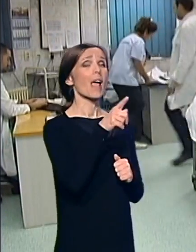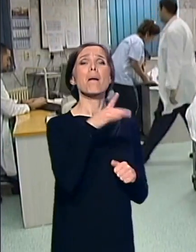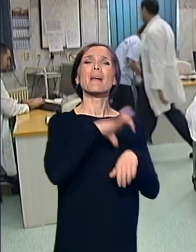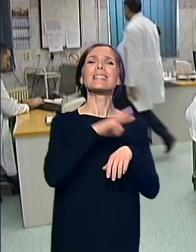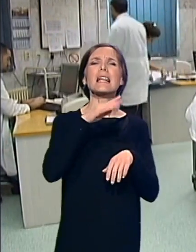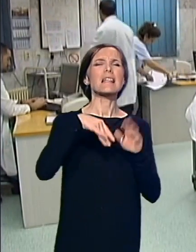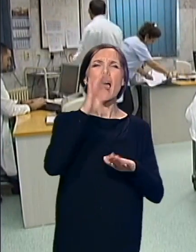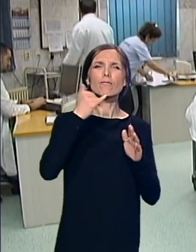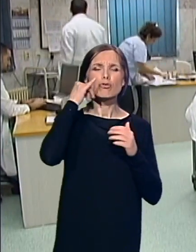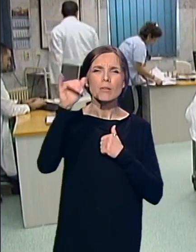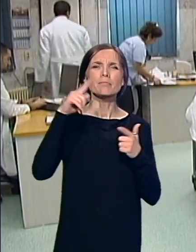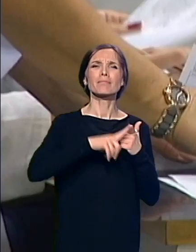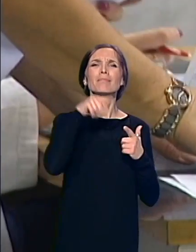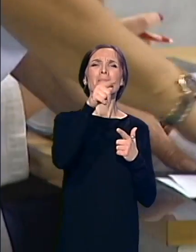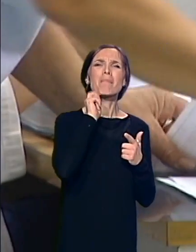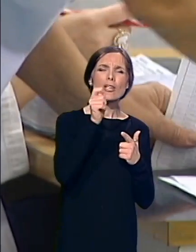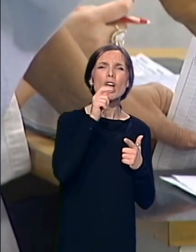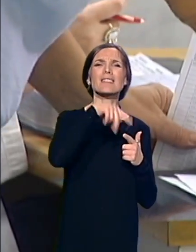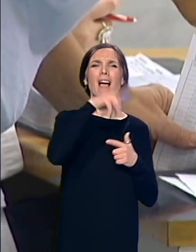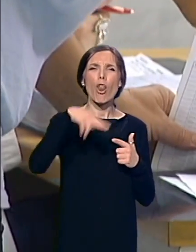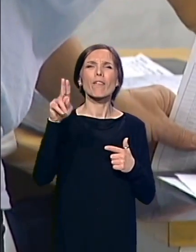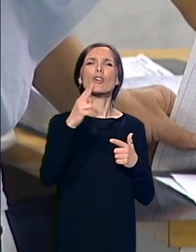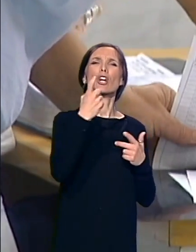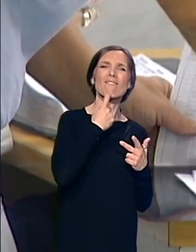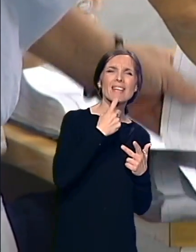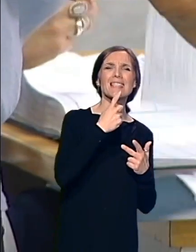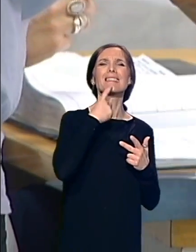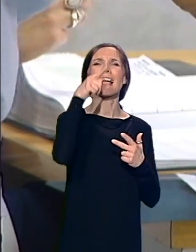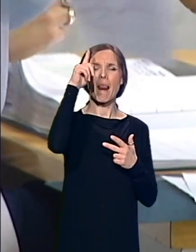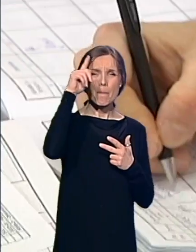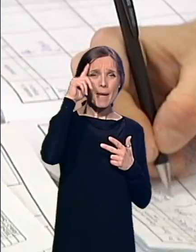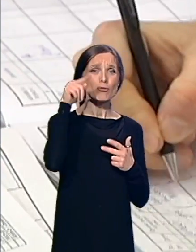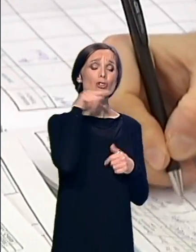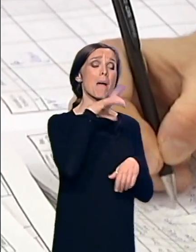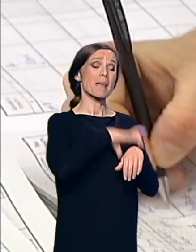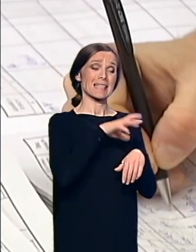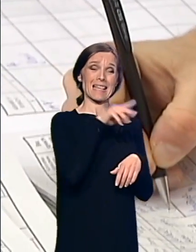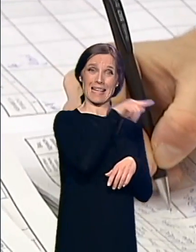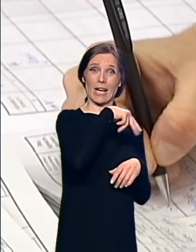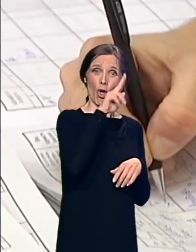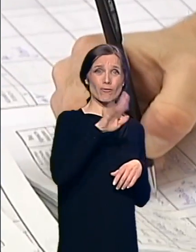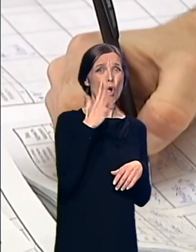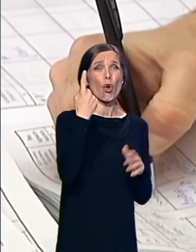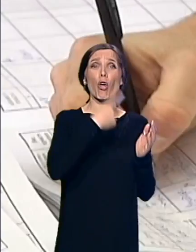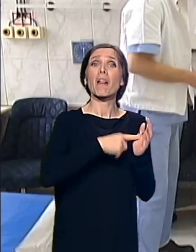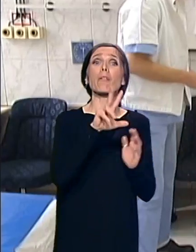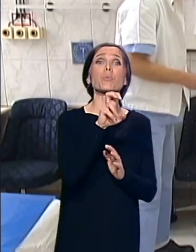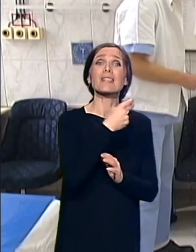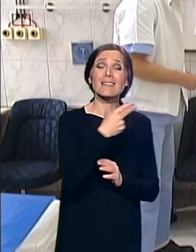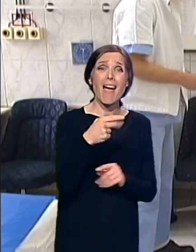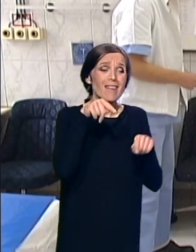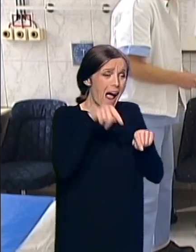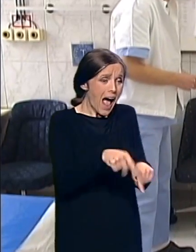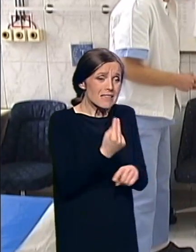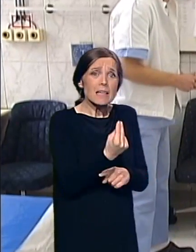Finsku. Minimalna plata medicinske sestre u Nemačkoj je 1300 evra, dok je u Srbiji nešto više od 300